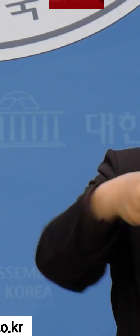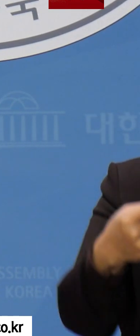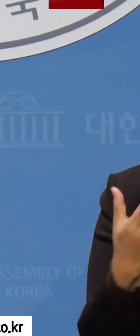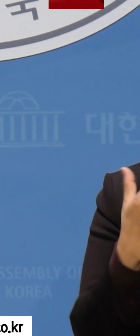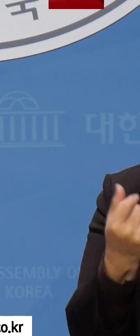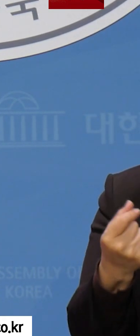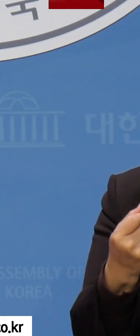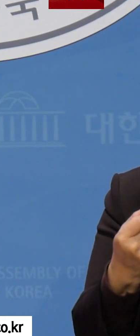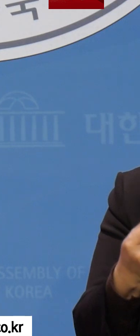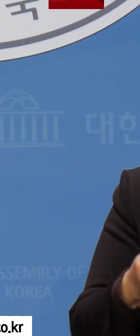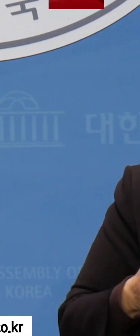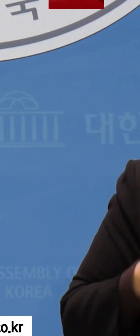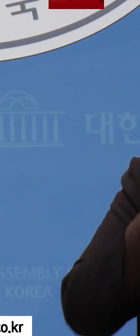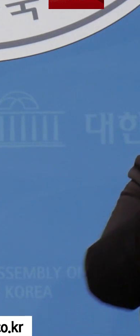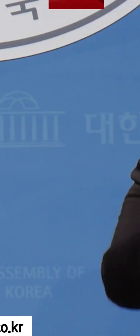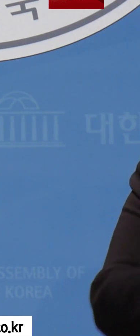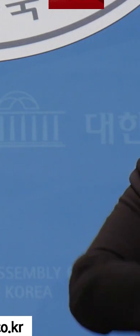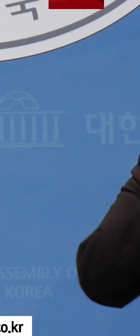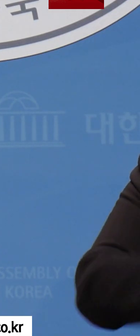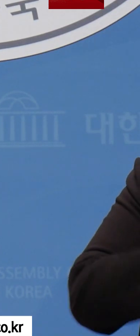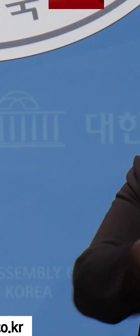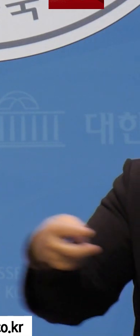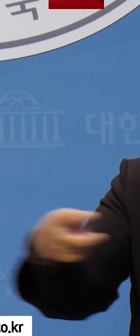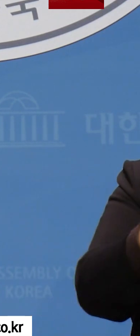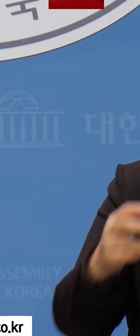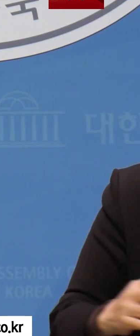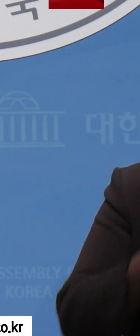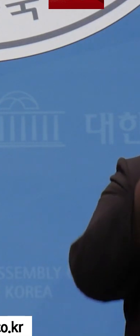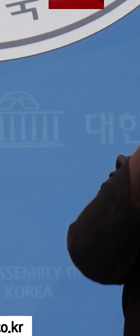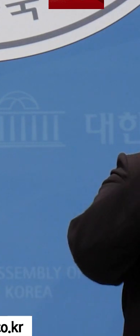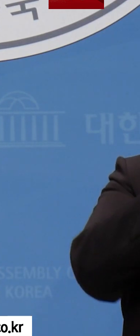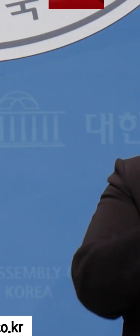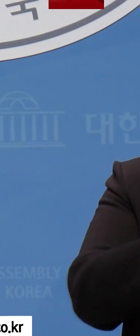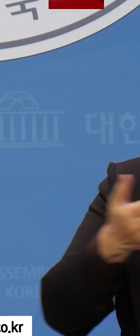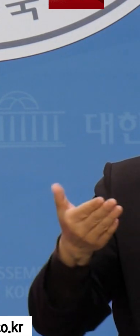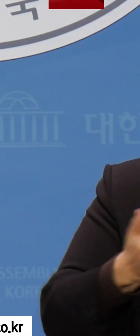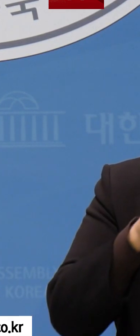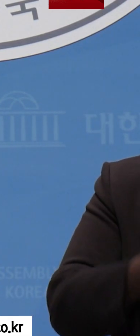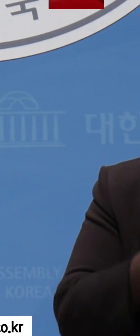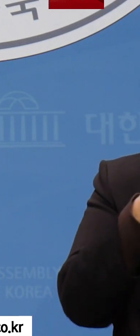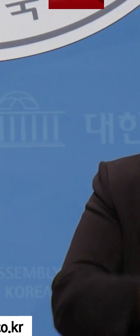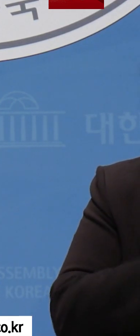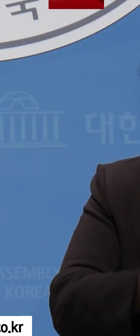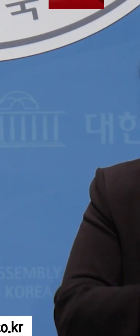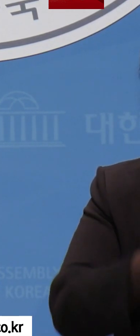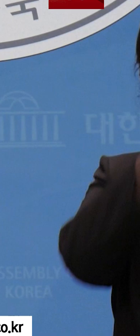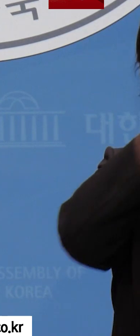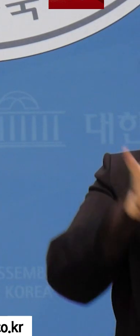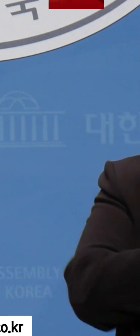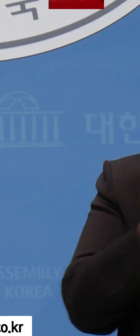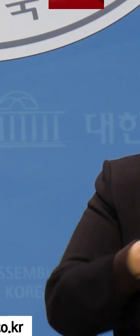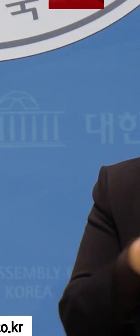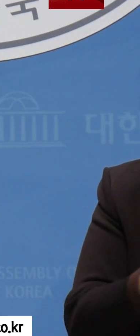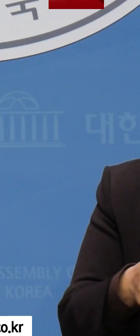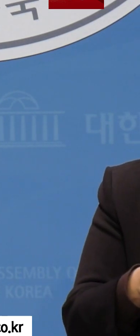해당 지역의 도로, 철도 등 교통시설 건설 사업은 예비타당성 조사 면제가